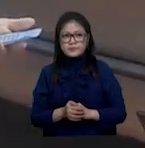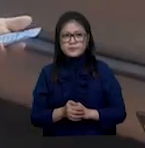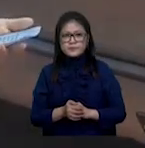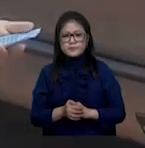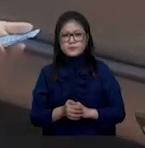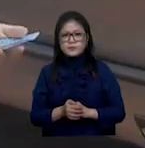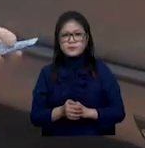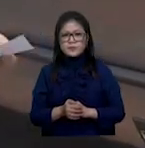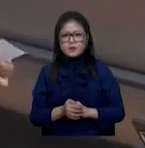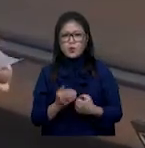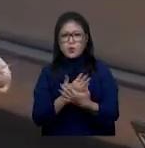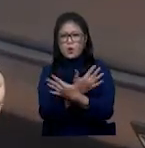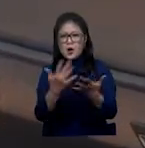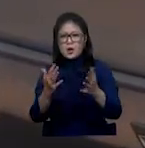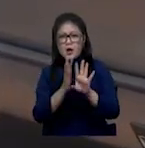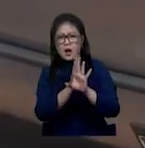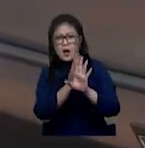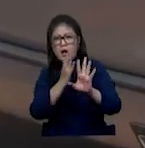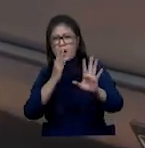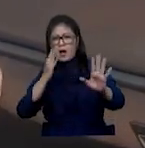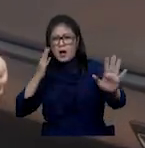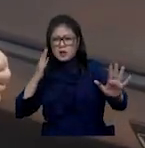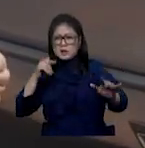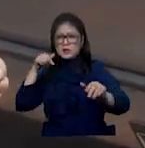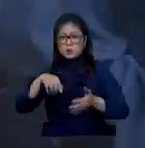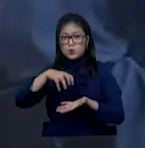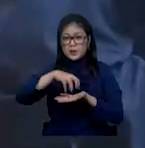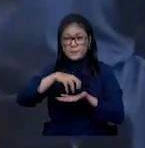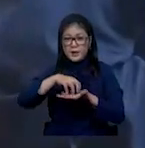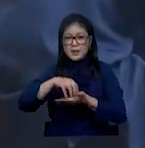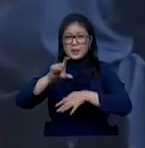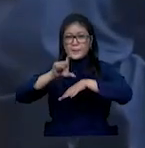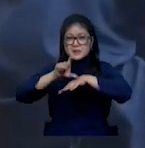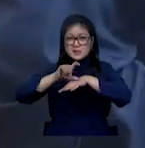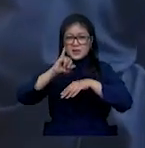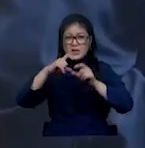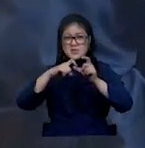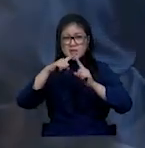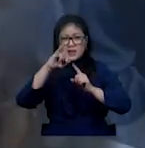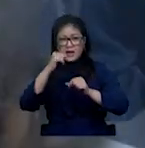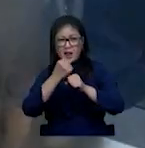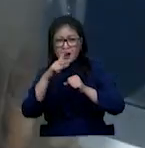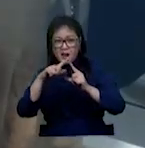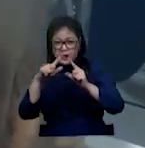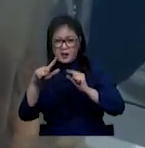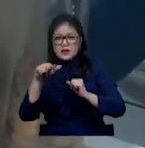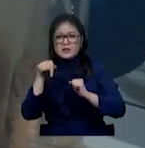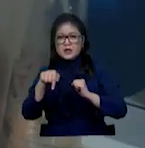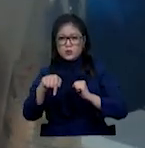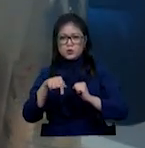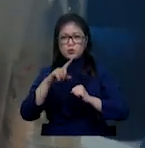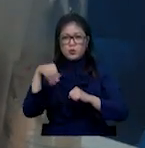Puluhan warga rela antri panjang di gerai penukaran uang Bank Indonesia di halaman Masjid Istiqlal Jakarta sejak pagi hari. Warga